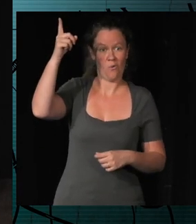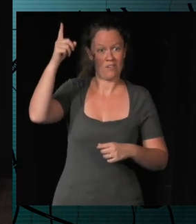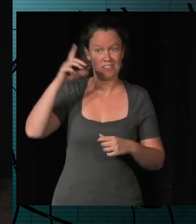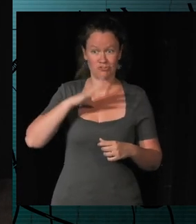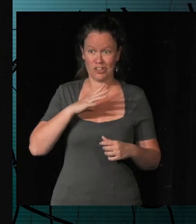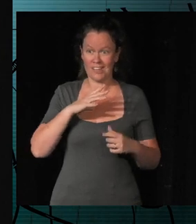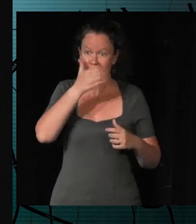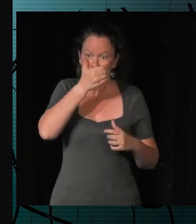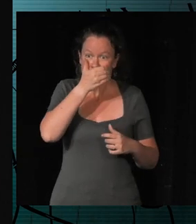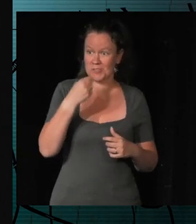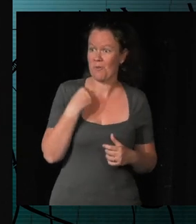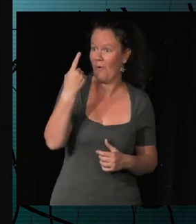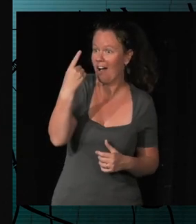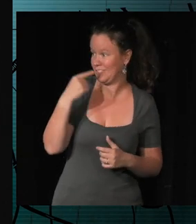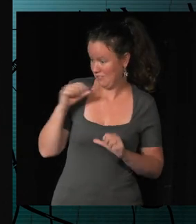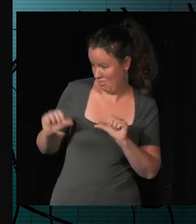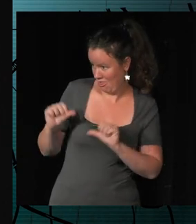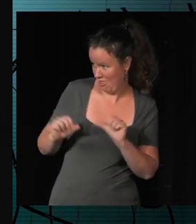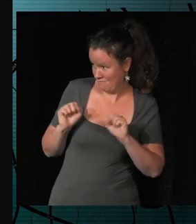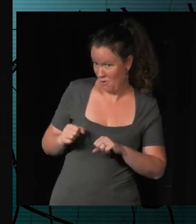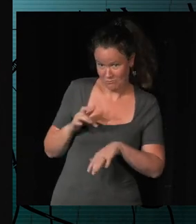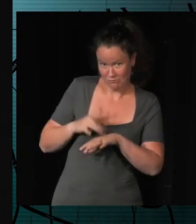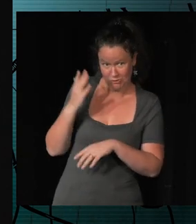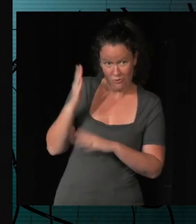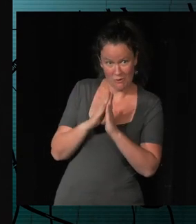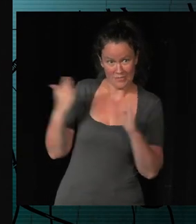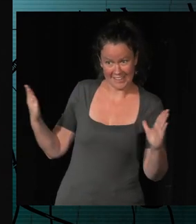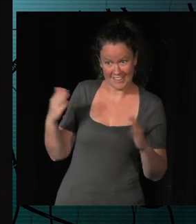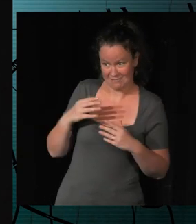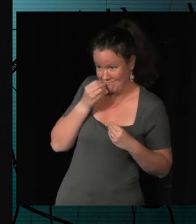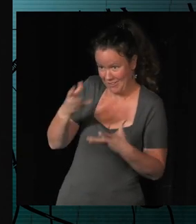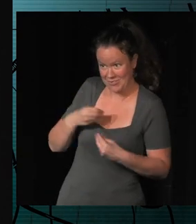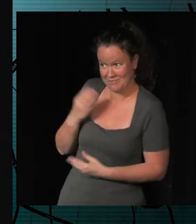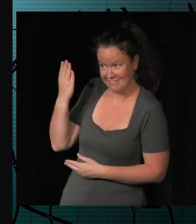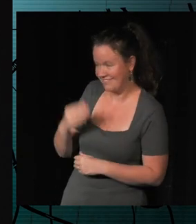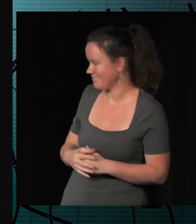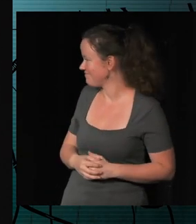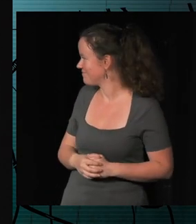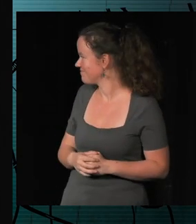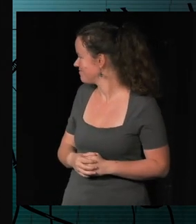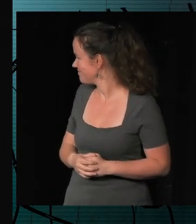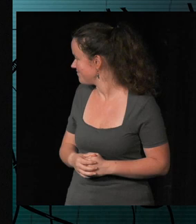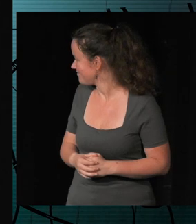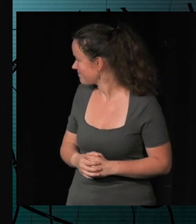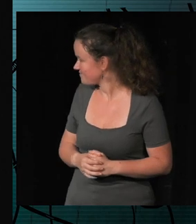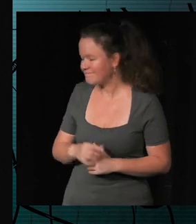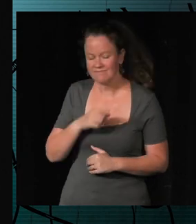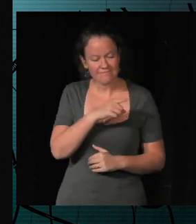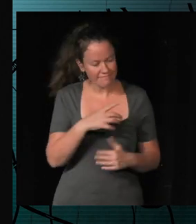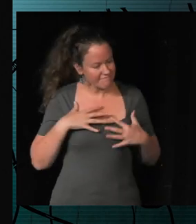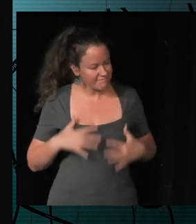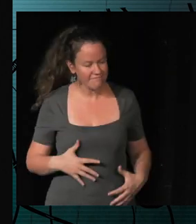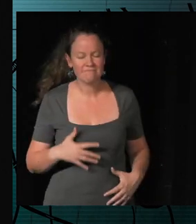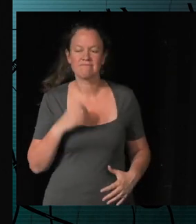battre pour rester seul dessus ça peut le faire eu ben Damien toi qui qui avait joué au jeu avant de voir le film qu'est-ce que tu